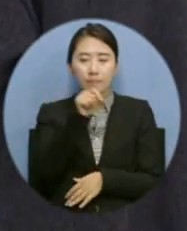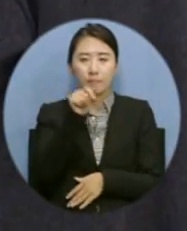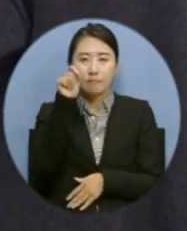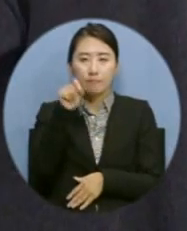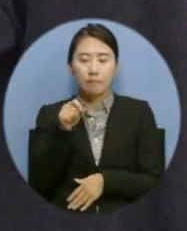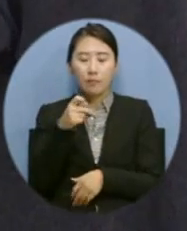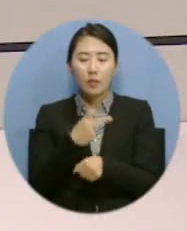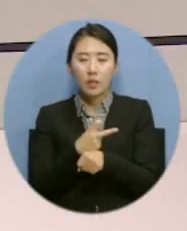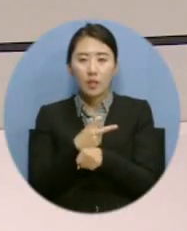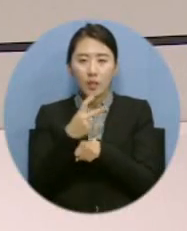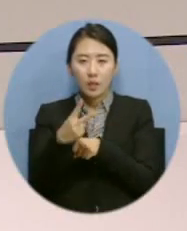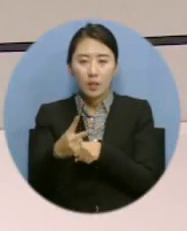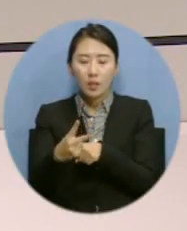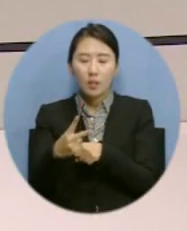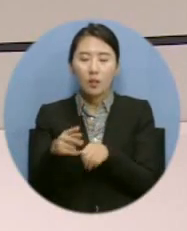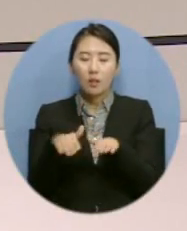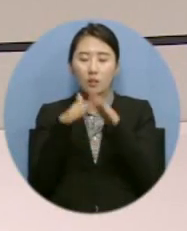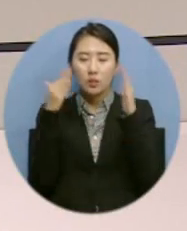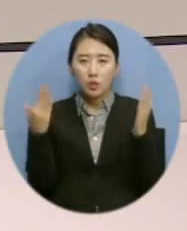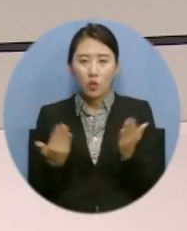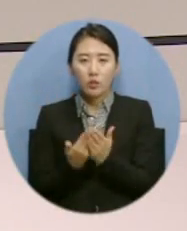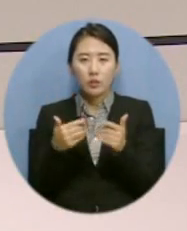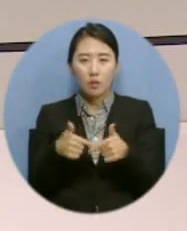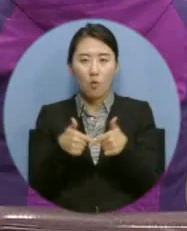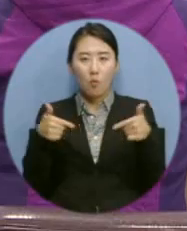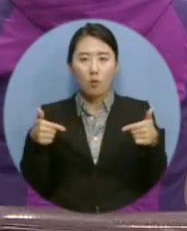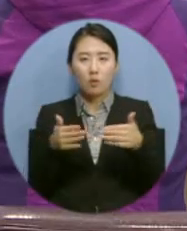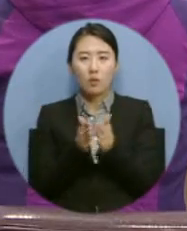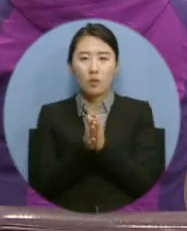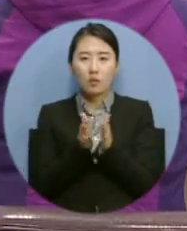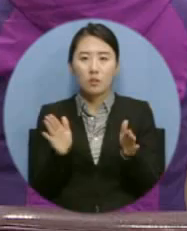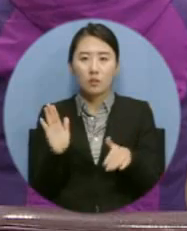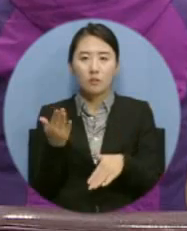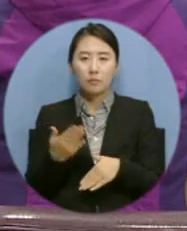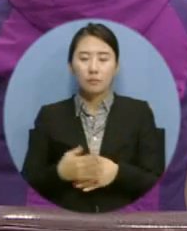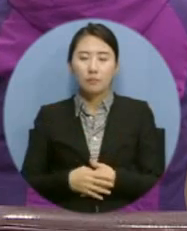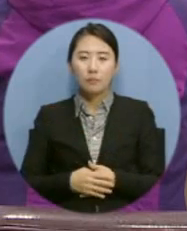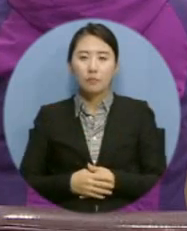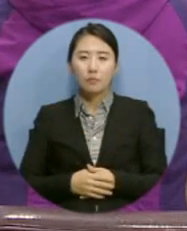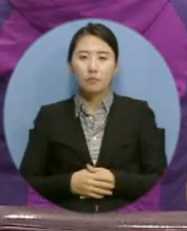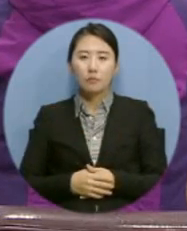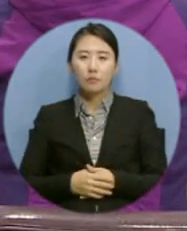2017년에는 서울시 전체로 확대 시행됩니다. CNN 뉴스 김대영입니다.